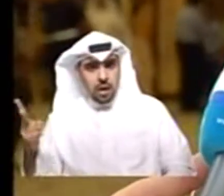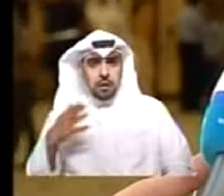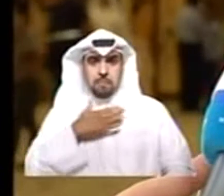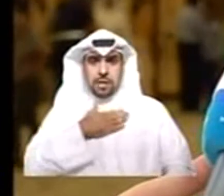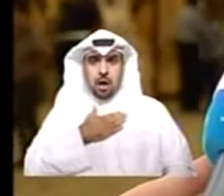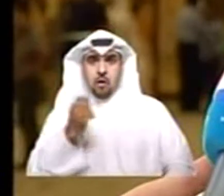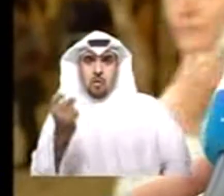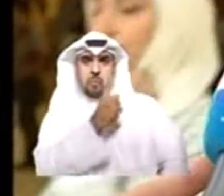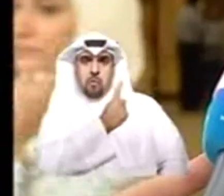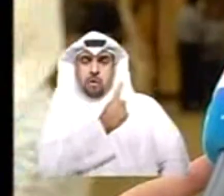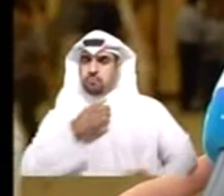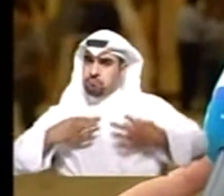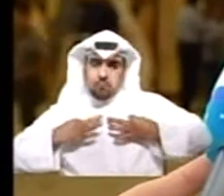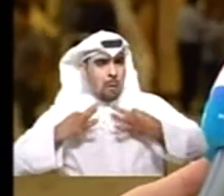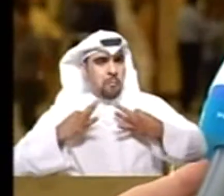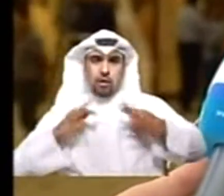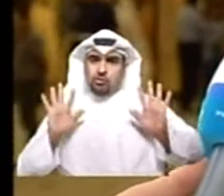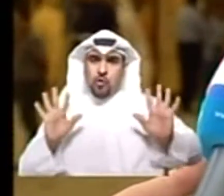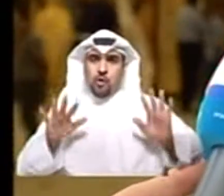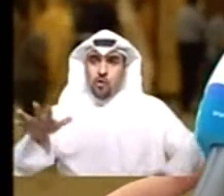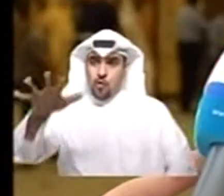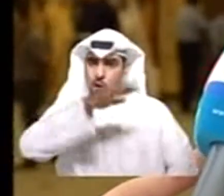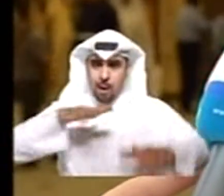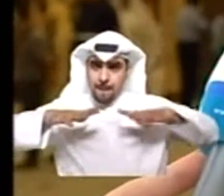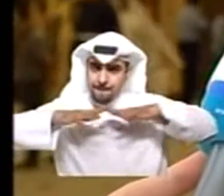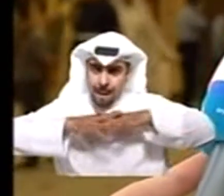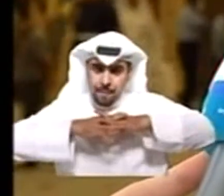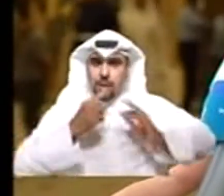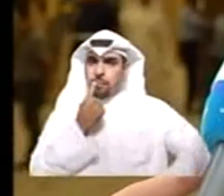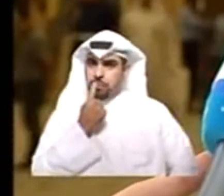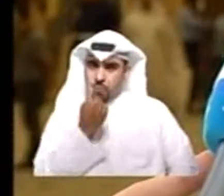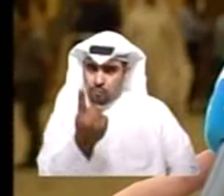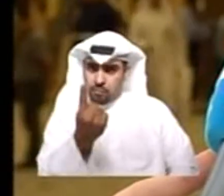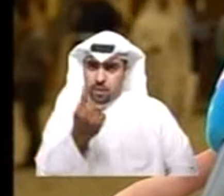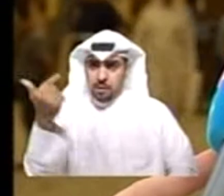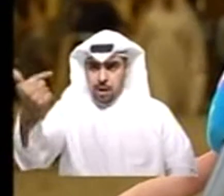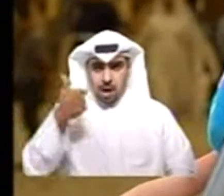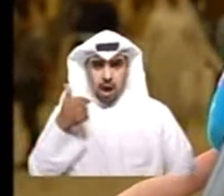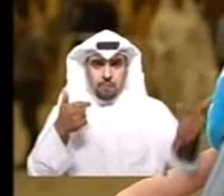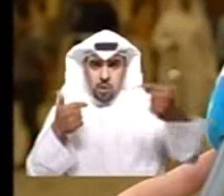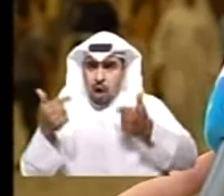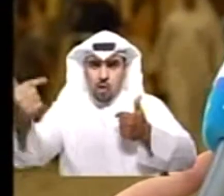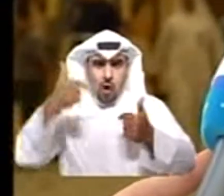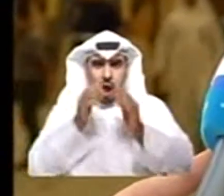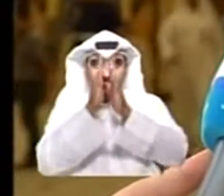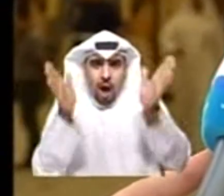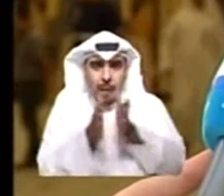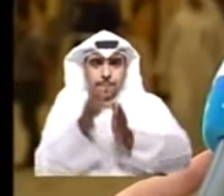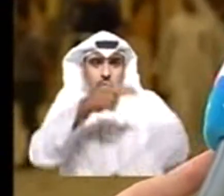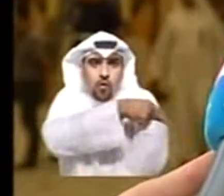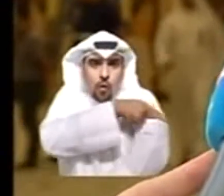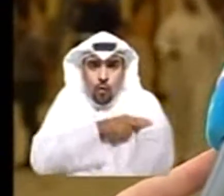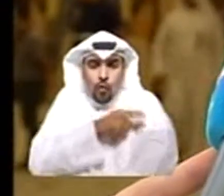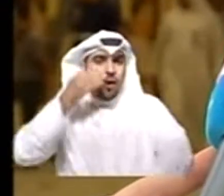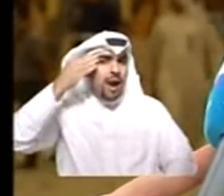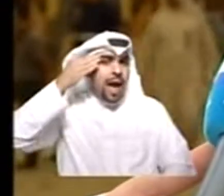أستفرد برأيي أو أفرض رأيي على الآخرين. أخذت الرأي الجماعي من مكتب المجلس ومن الخبراء